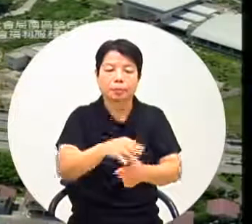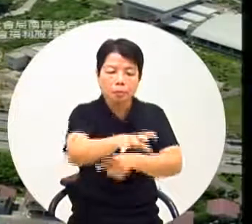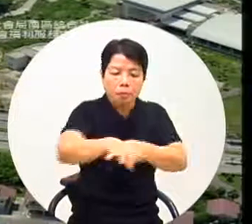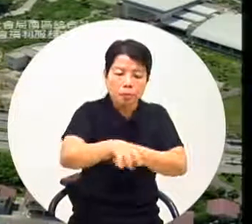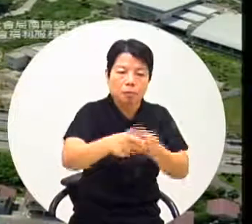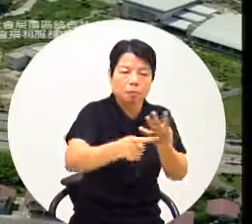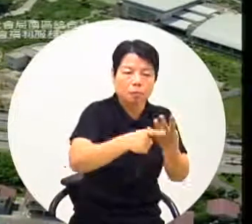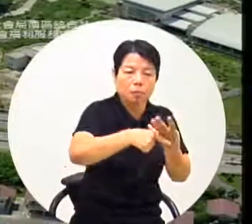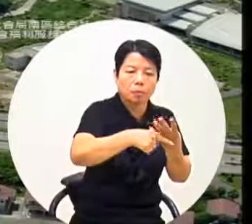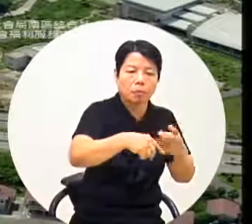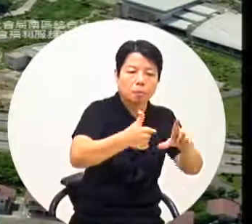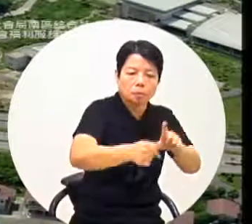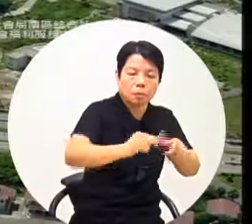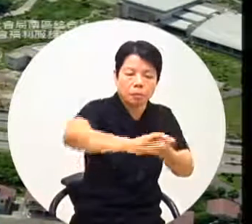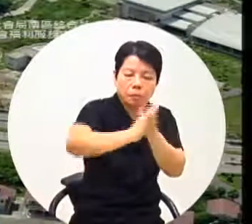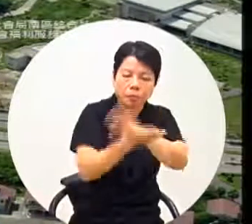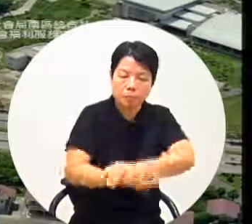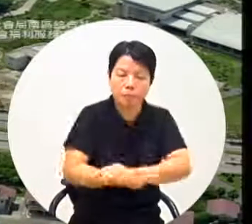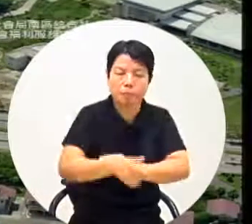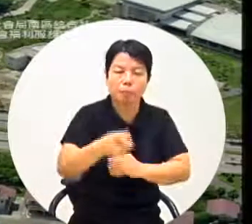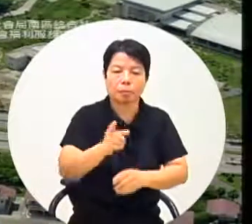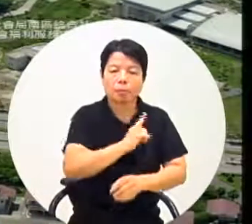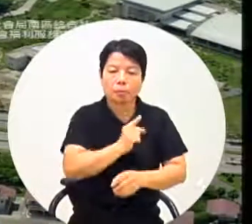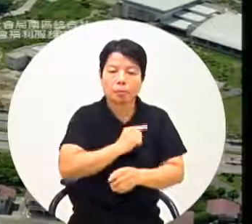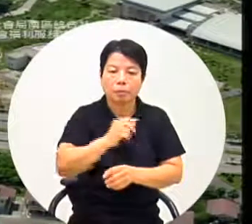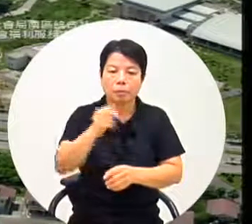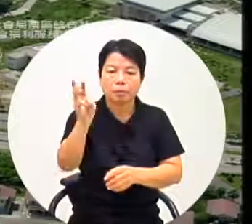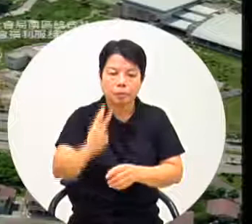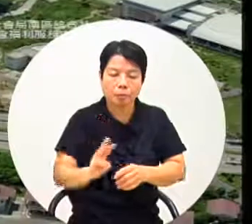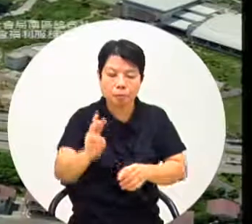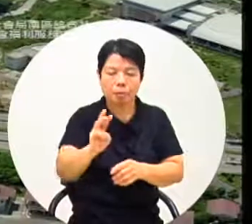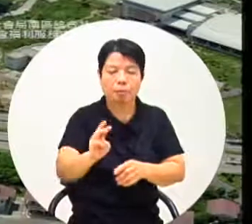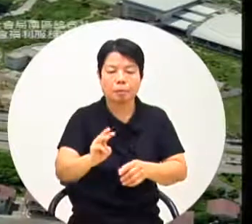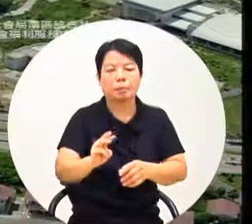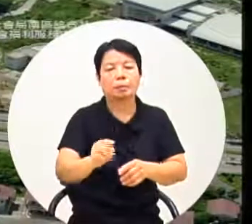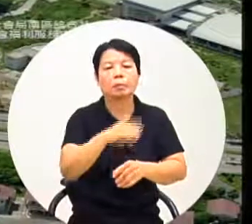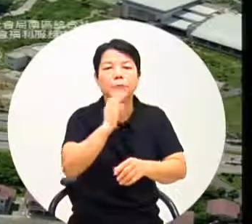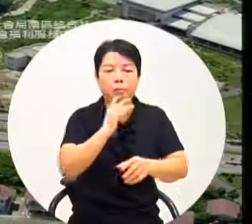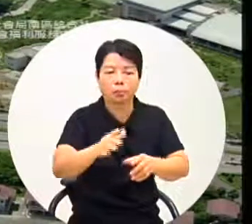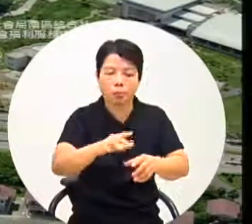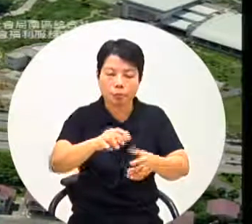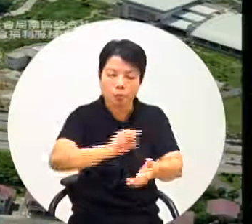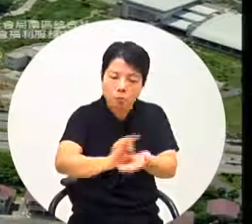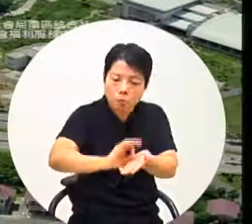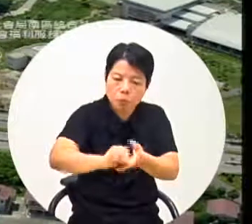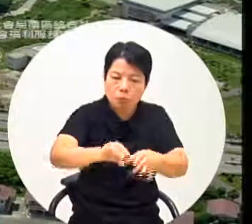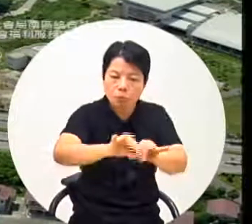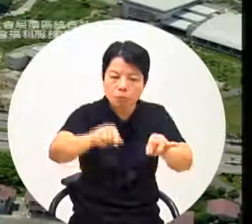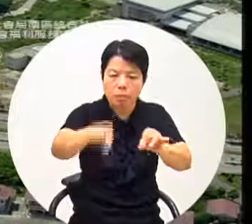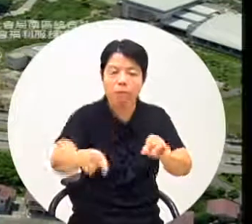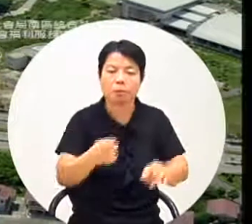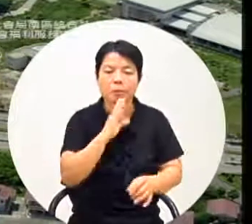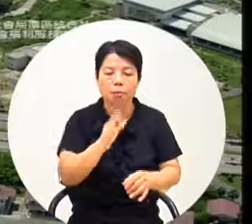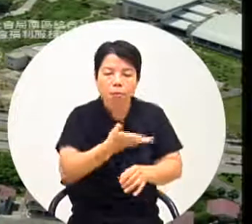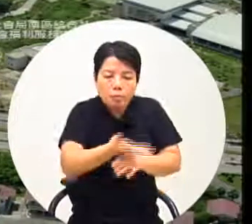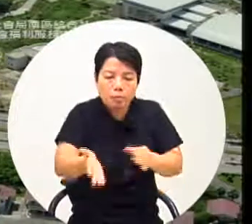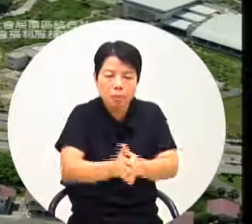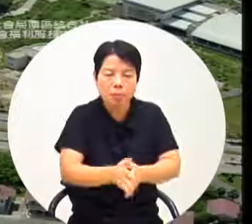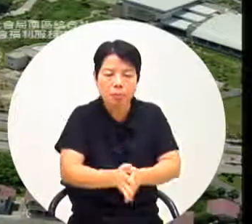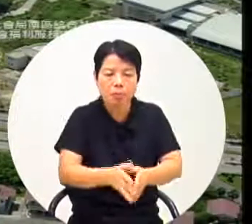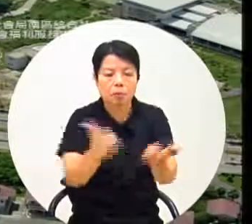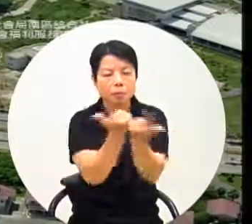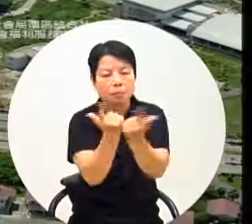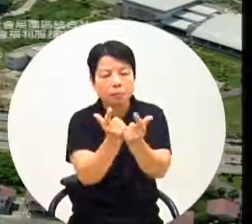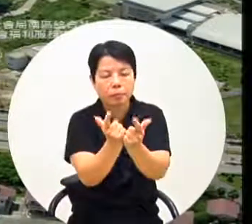自来水事业的用地，新辟相关设施是建基衔接的管线，那以舒缓北高雄地区供水的需